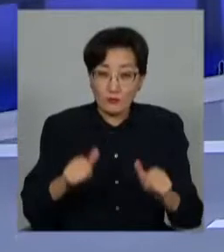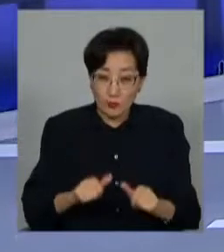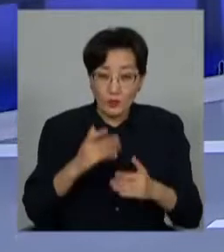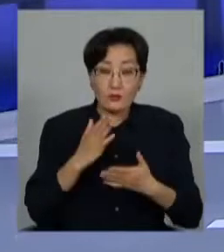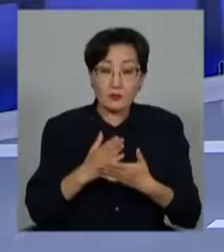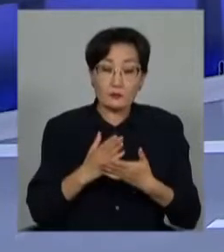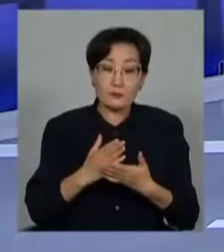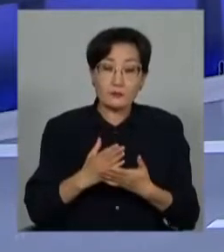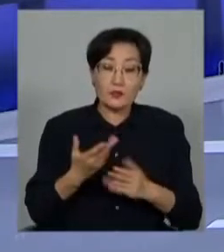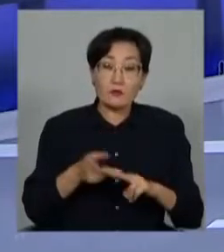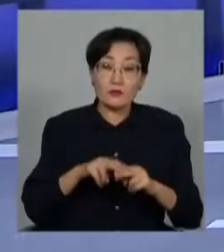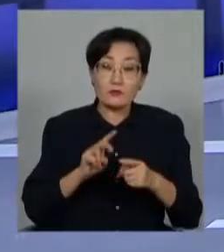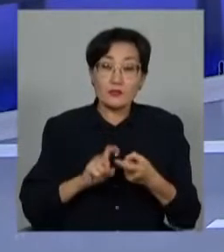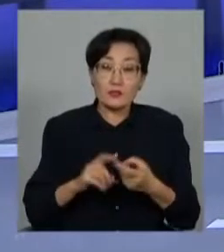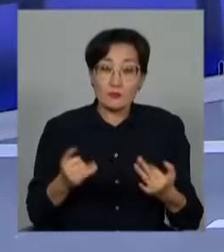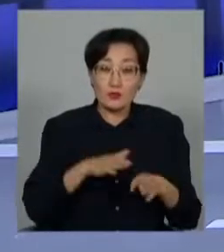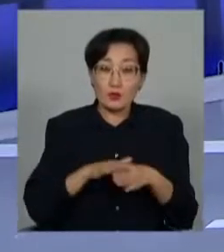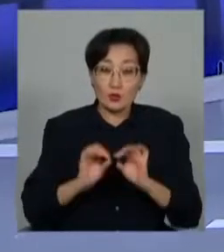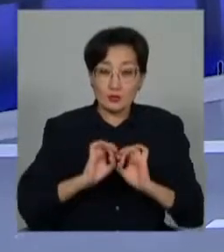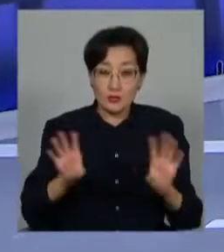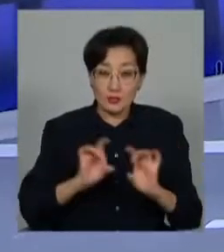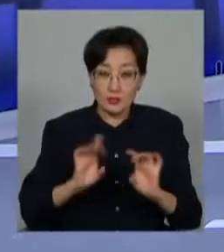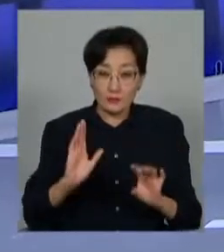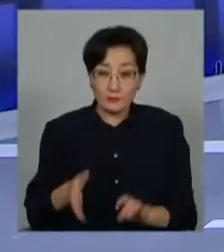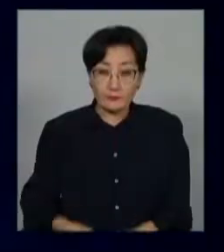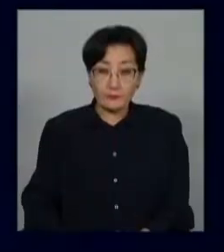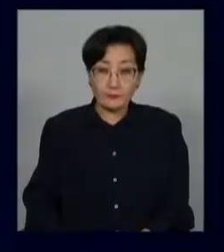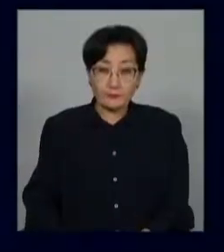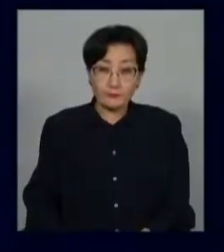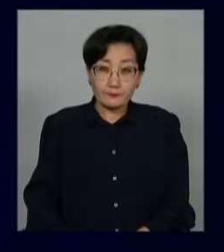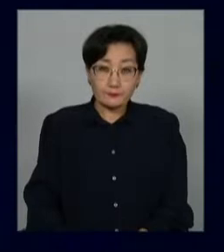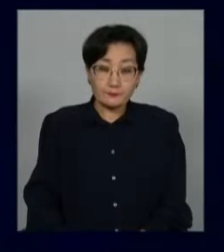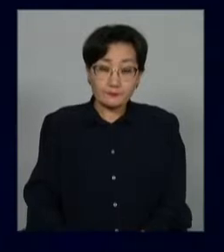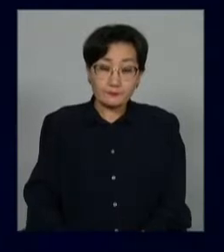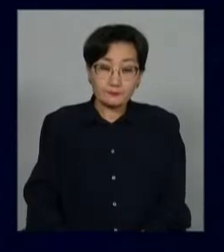екен. Бұл туралы қазір толығырақ тарқатам.